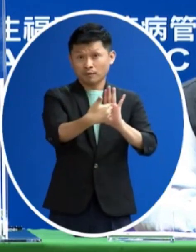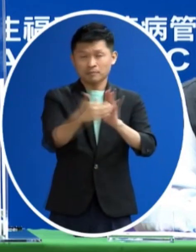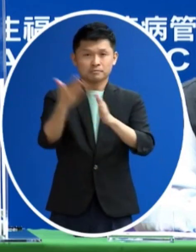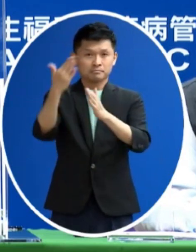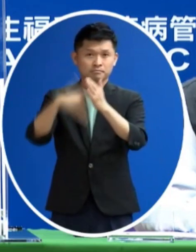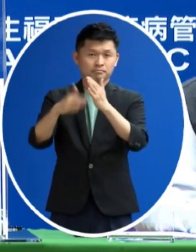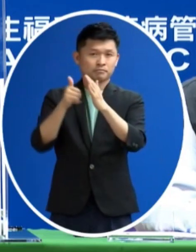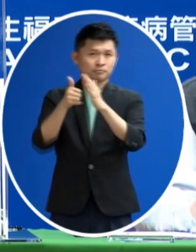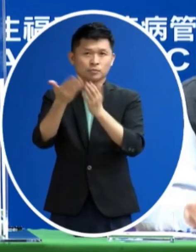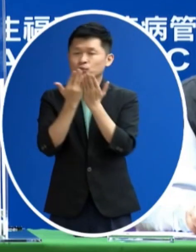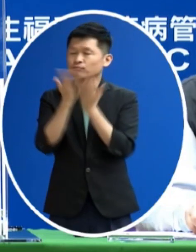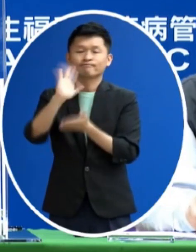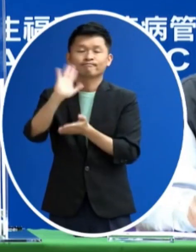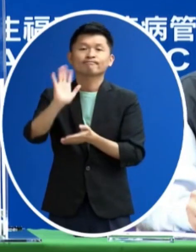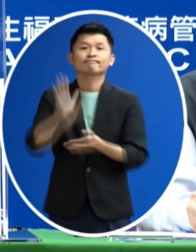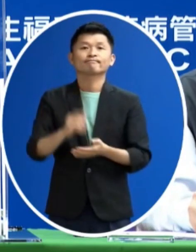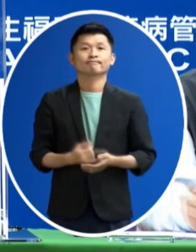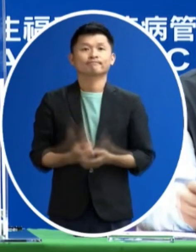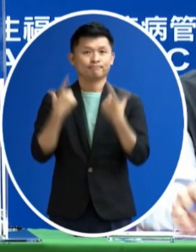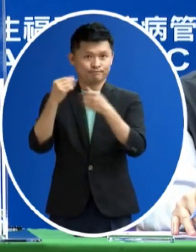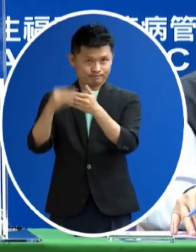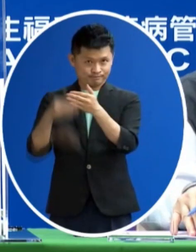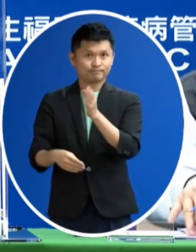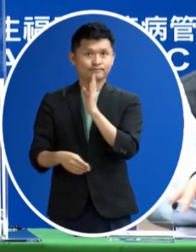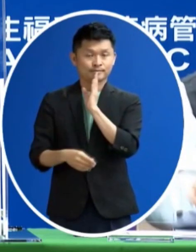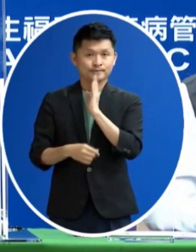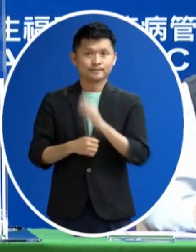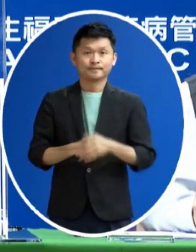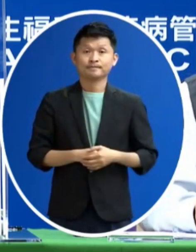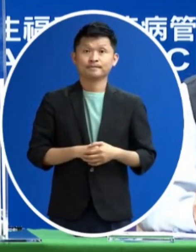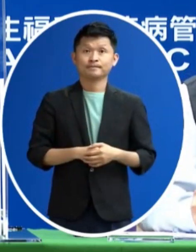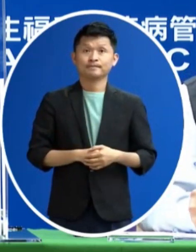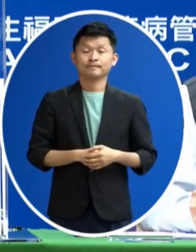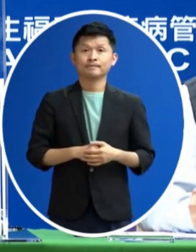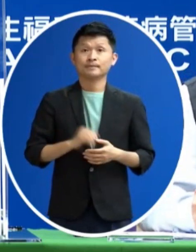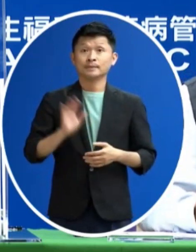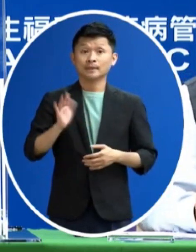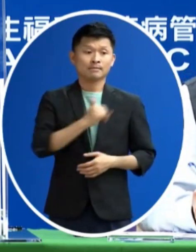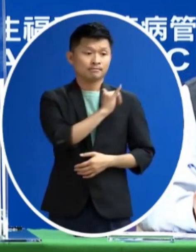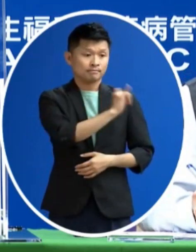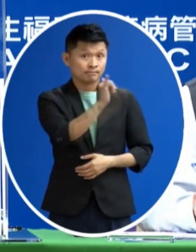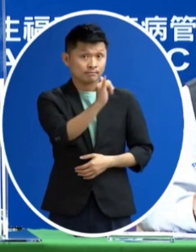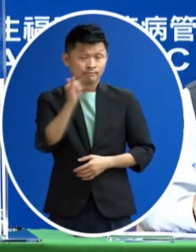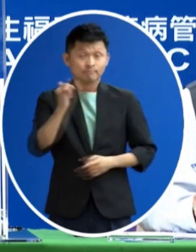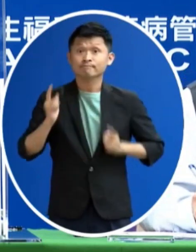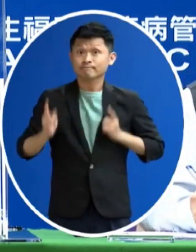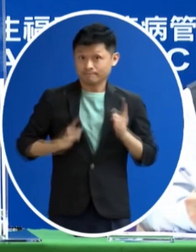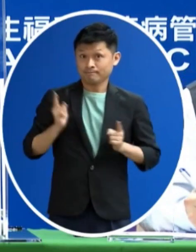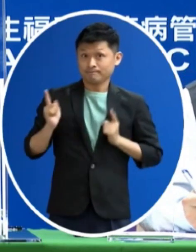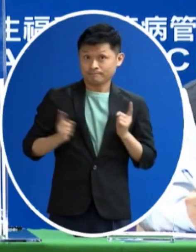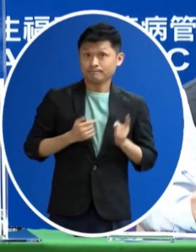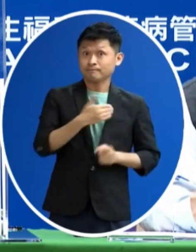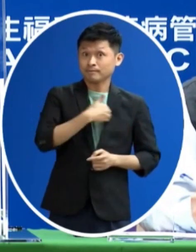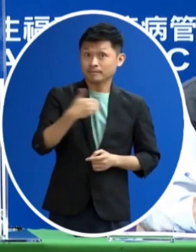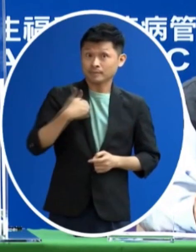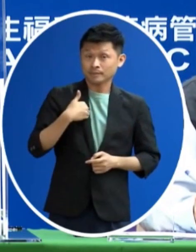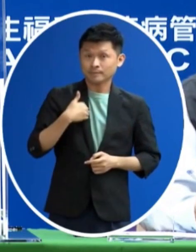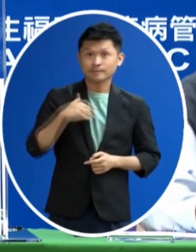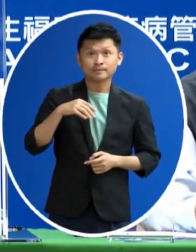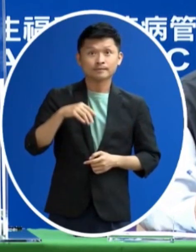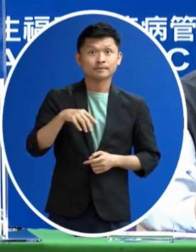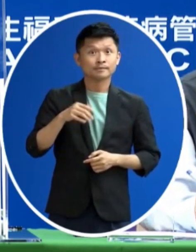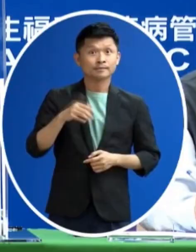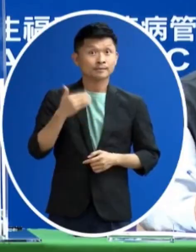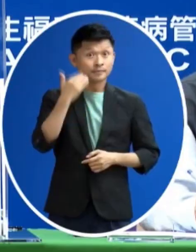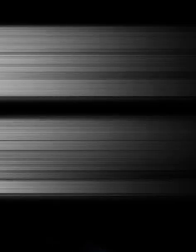到学校上课为原则，好，哦，那能够哈，哦，但是他基本的一个行动自由，如果是快筛阴性，哦，仍然可以